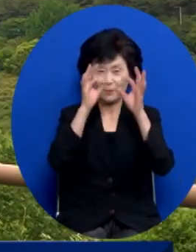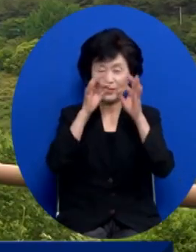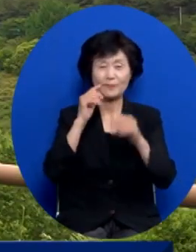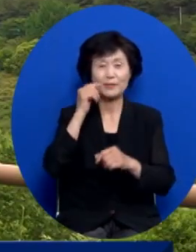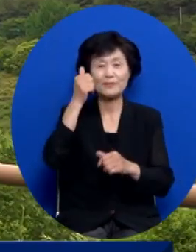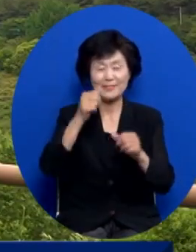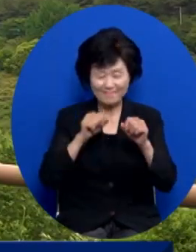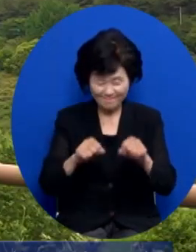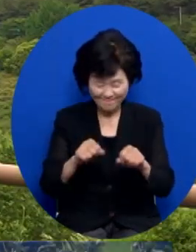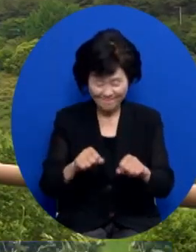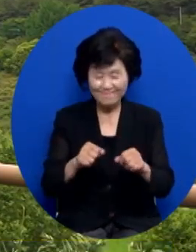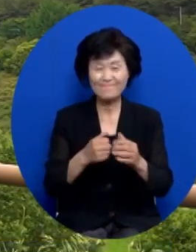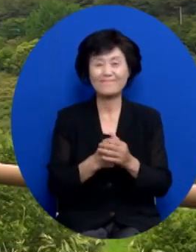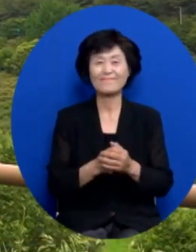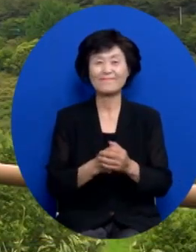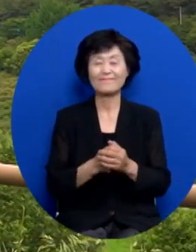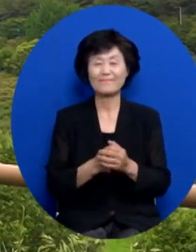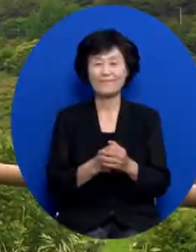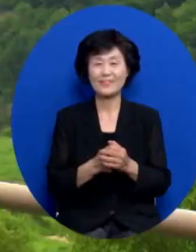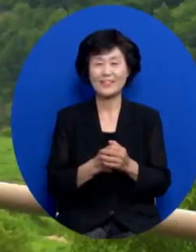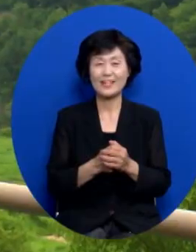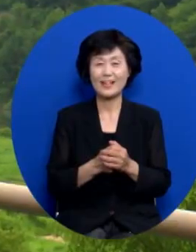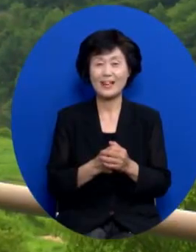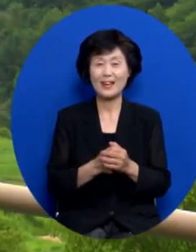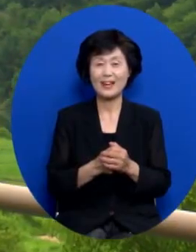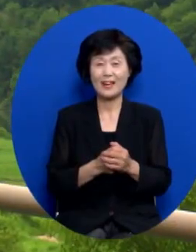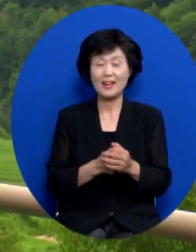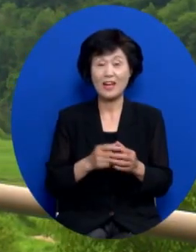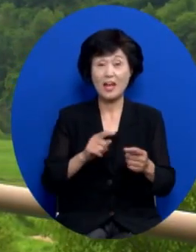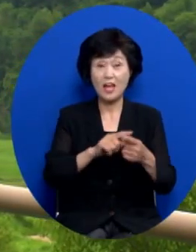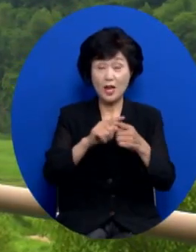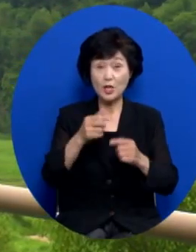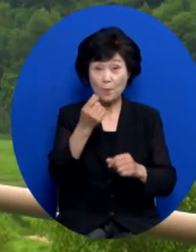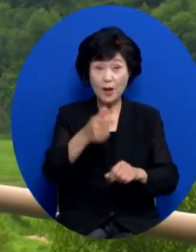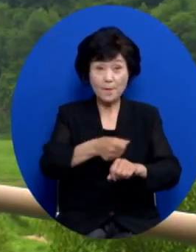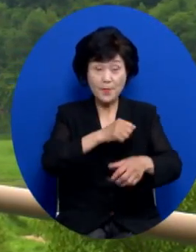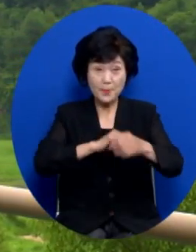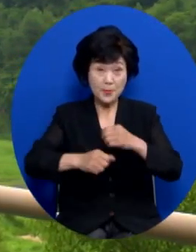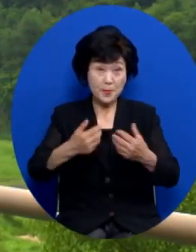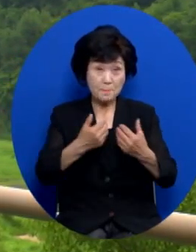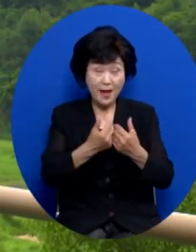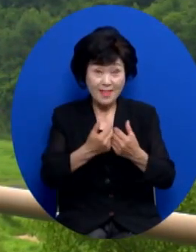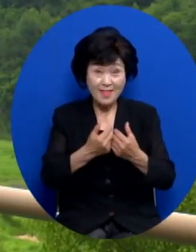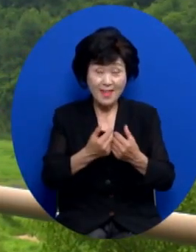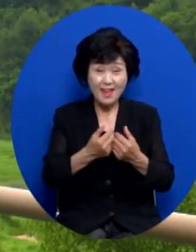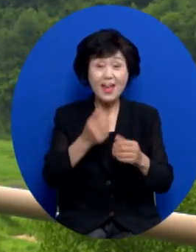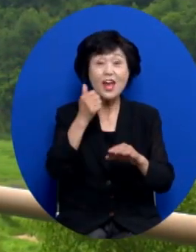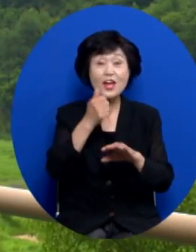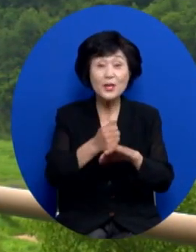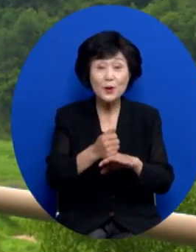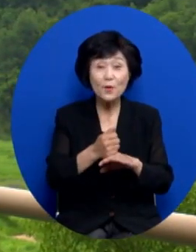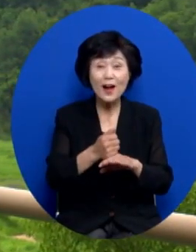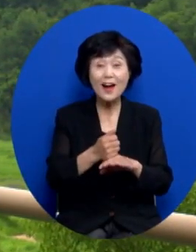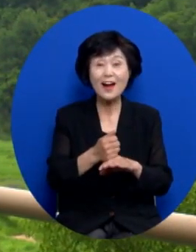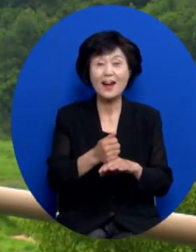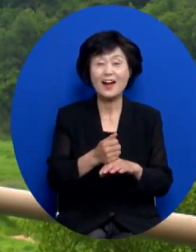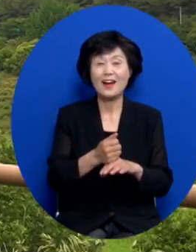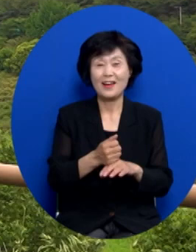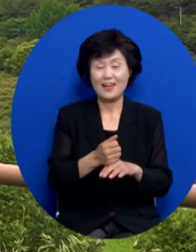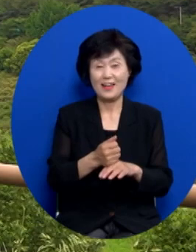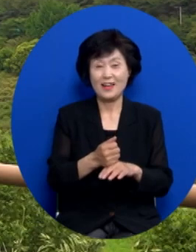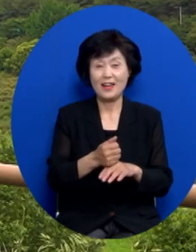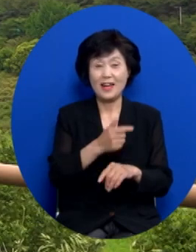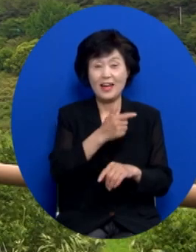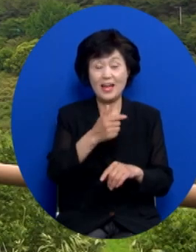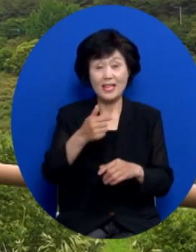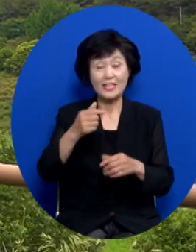네, 안녕하세요. 네, 목사님, 연합회가 적극적으로 반대운동을 펼쳤던 대불상 건립 반대운동